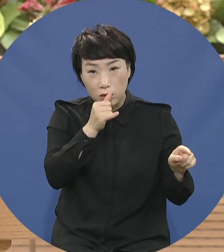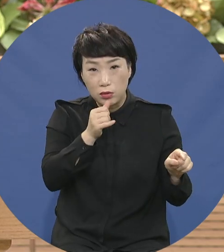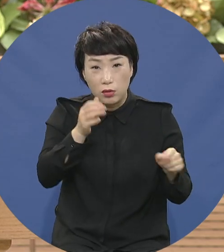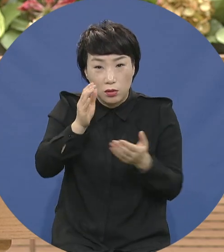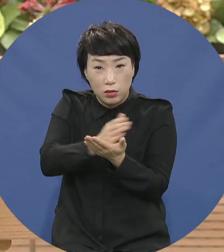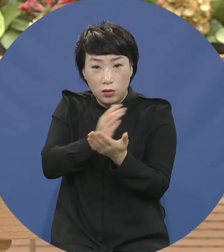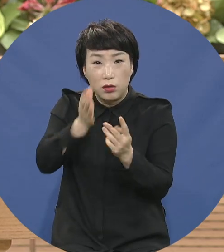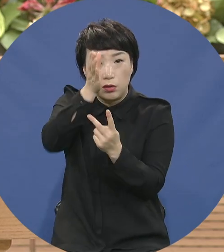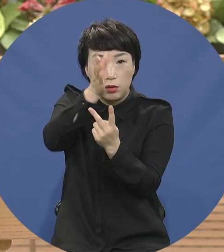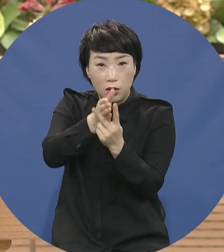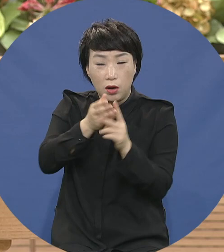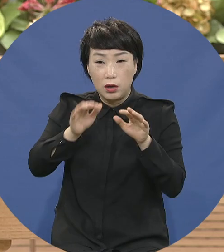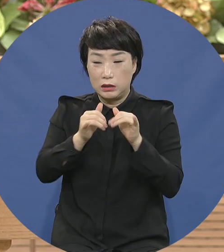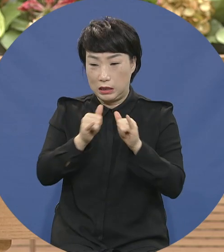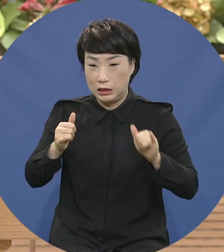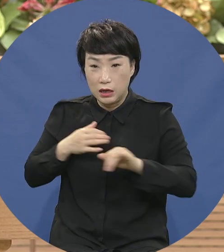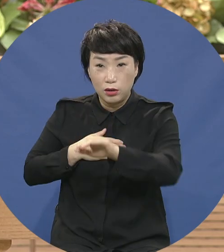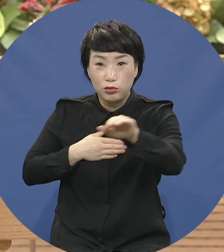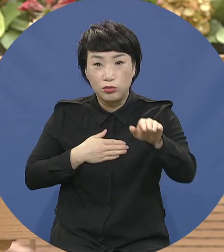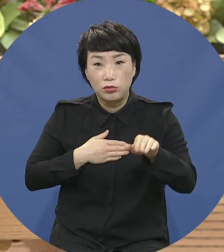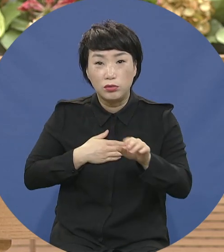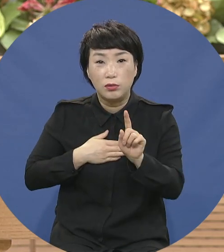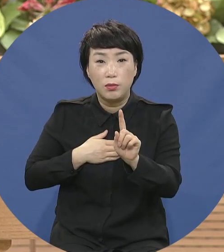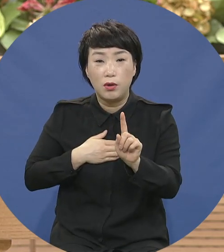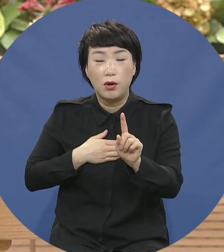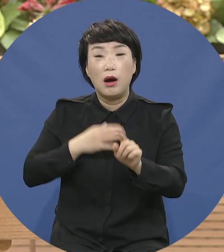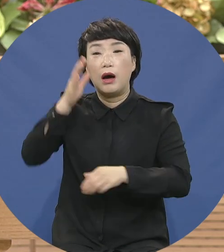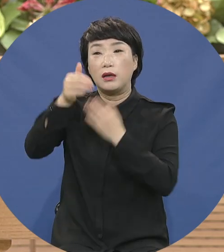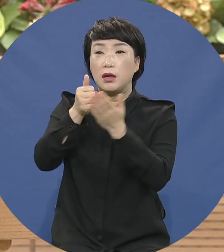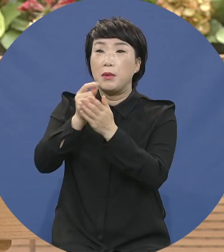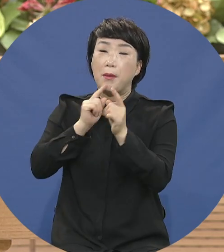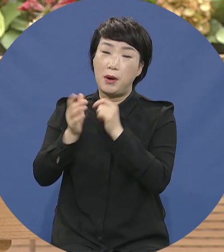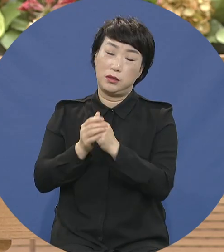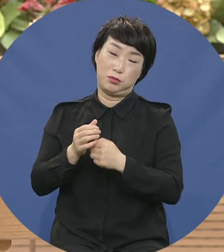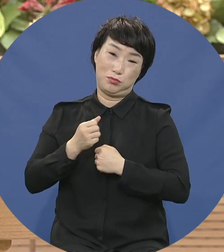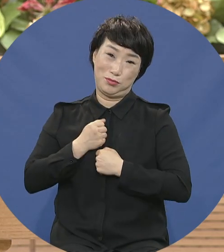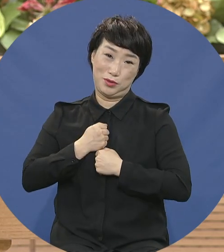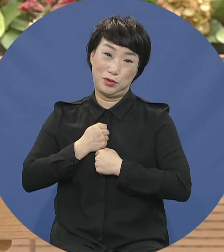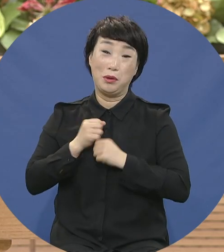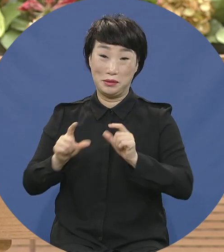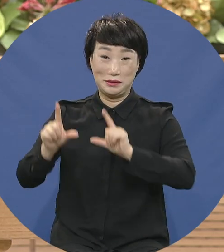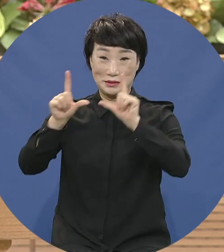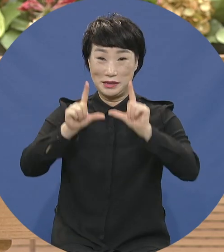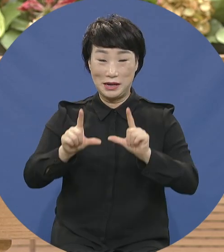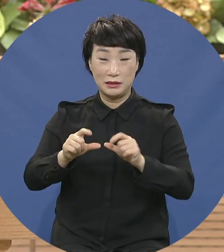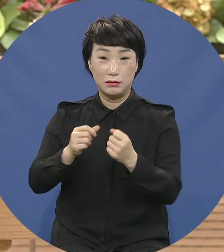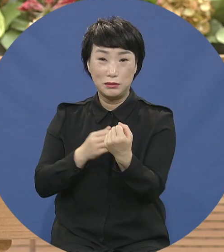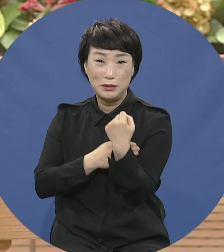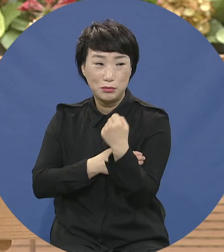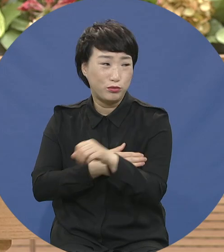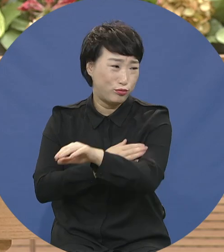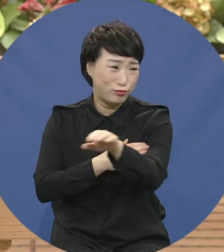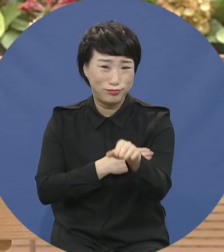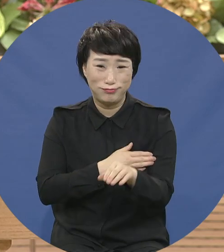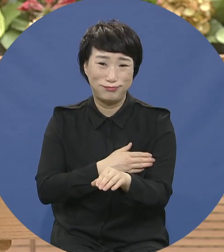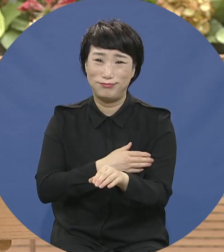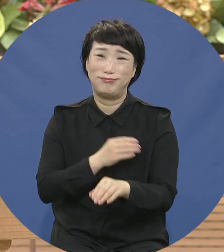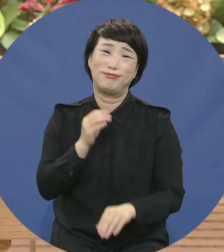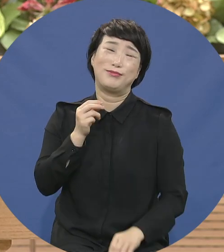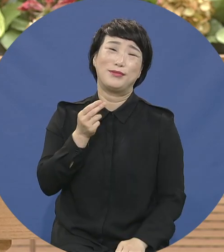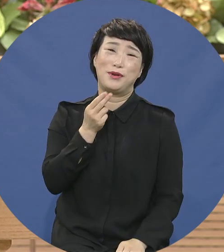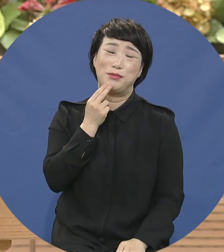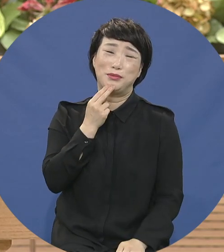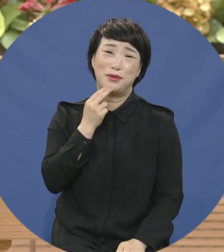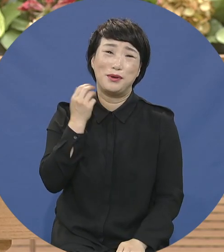그런데 우리 인간은 하나님 말씀을 지키고 살 수 있는 능력이 없다.